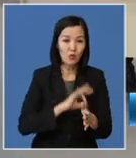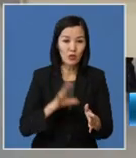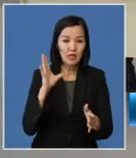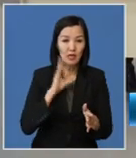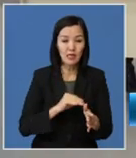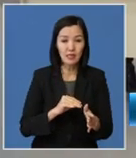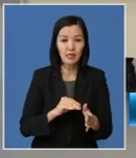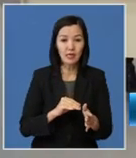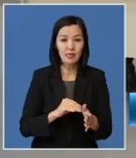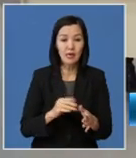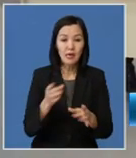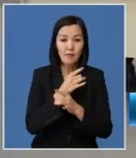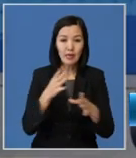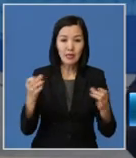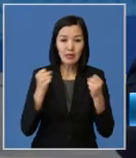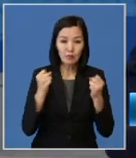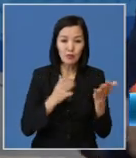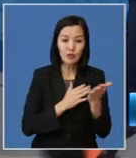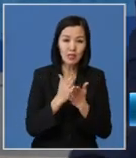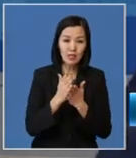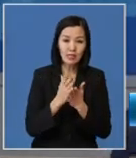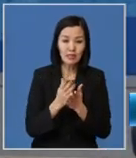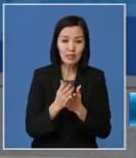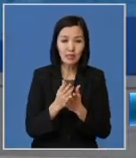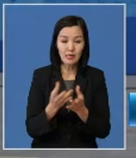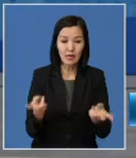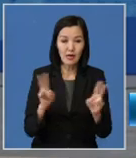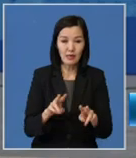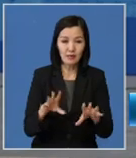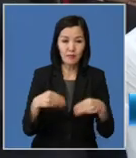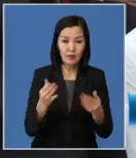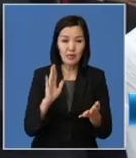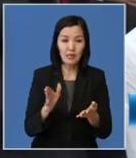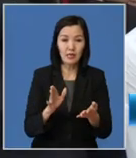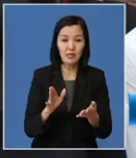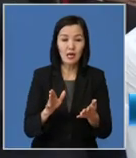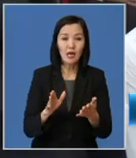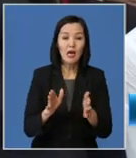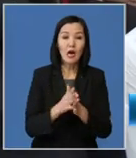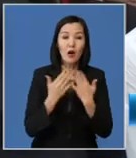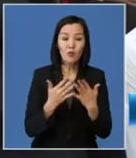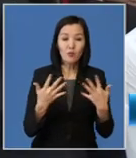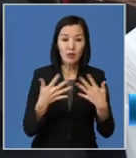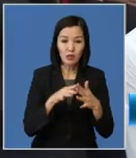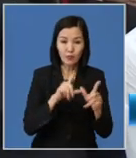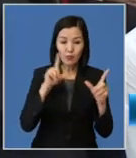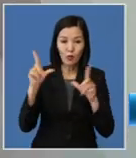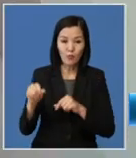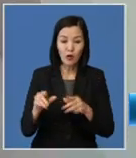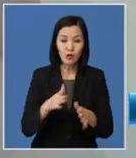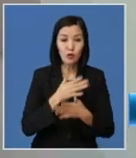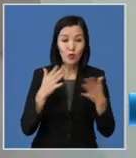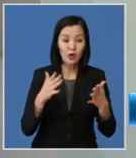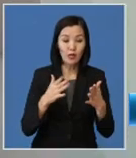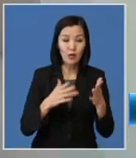кешені, мәдениет пен спорт саласы мамандарының еншісіне тимек. Дипломмен ауылға бағдарламасы бойынша жастарға жасалып жатқан бұл мүмкіндіктер жоғары оқу